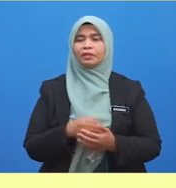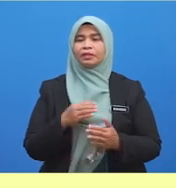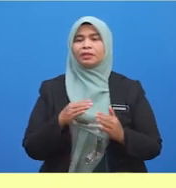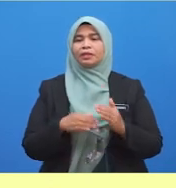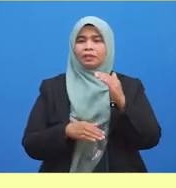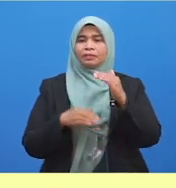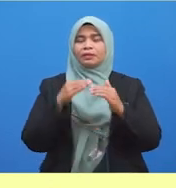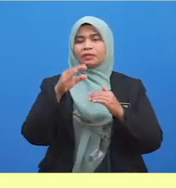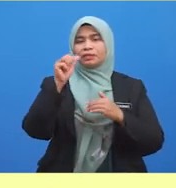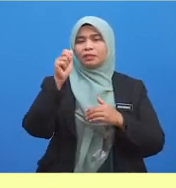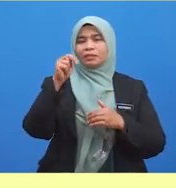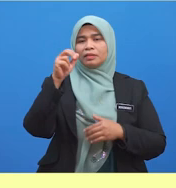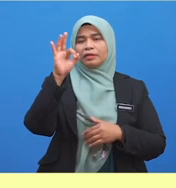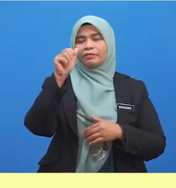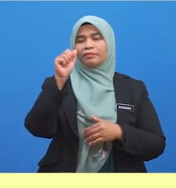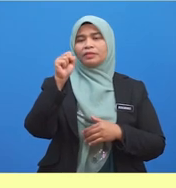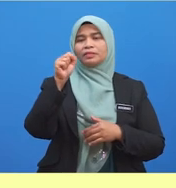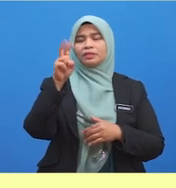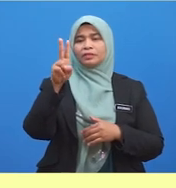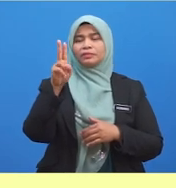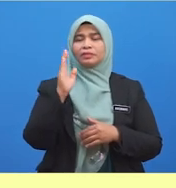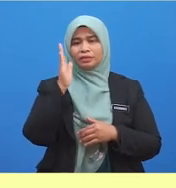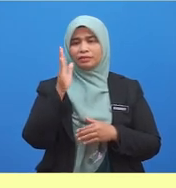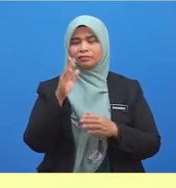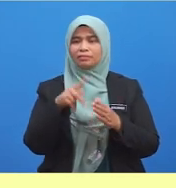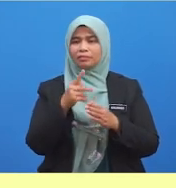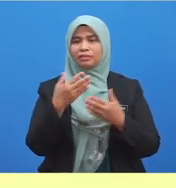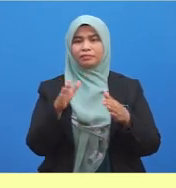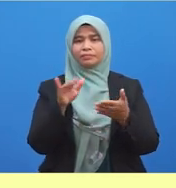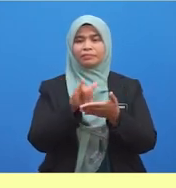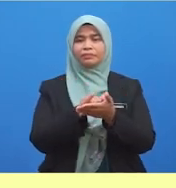Peringkat anafasa 2 akan menyusul selepas itu.